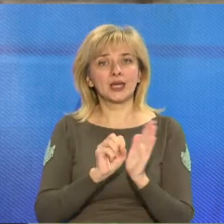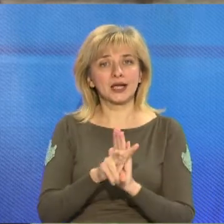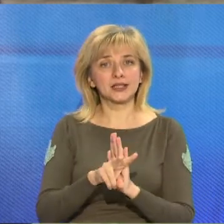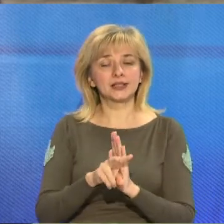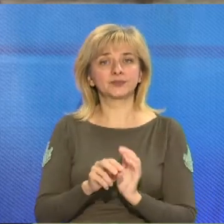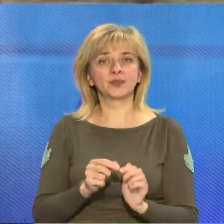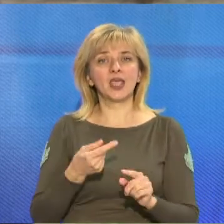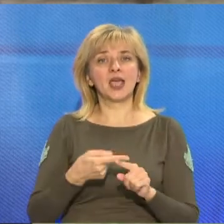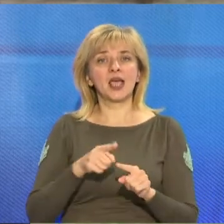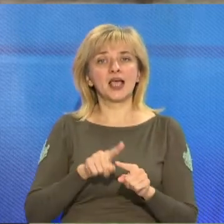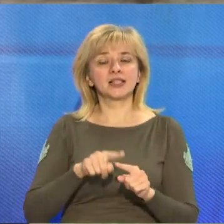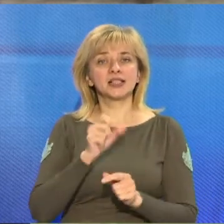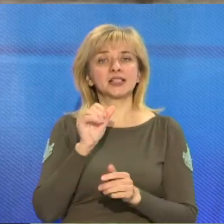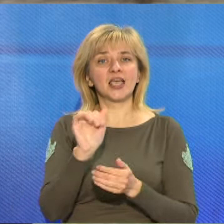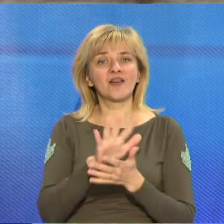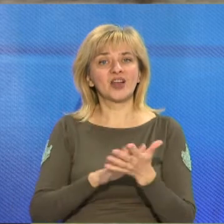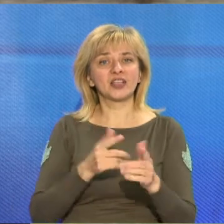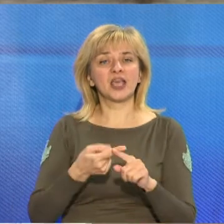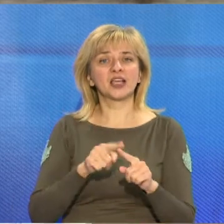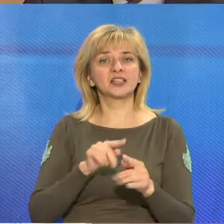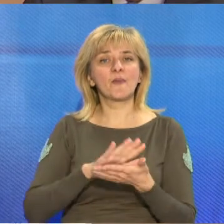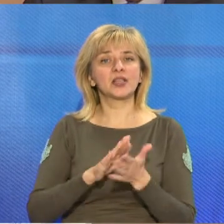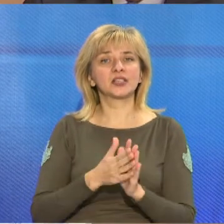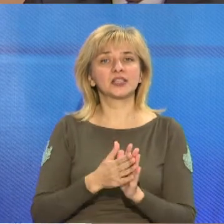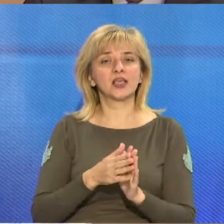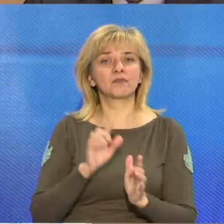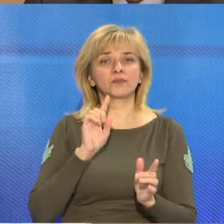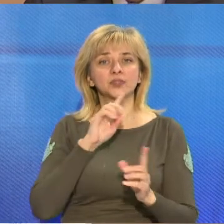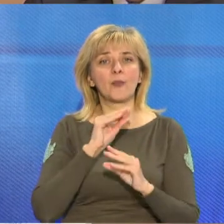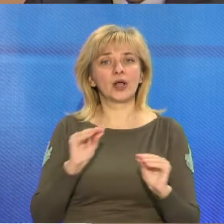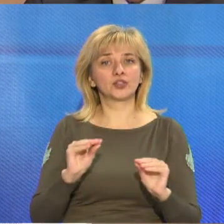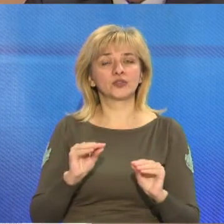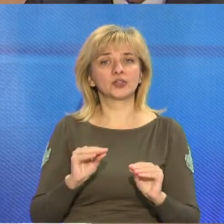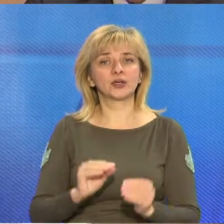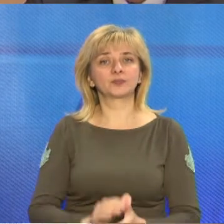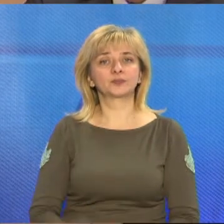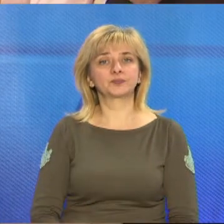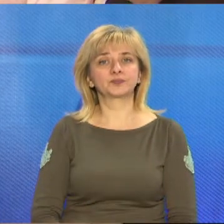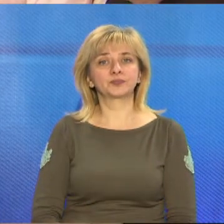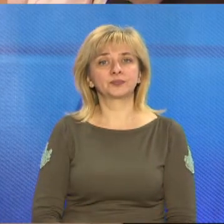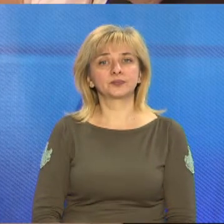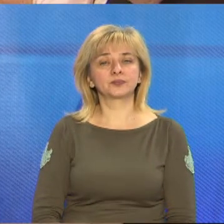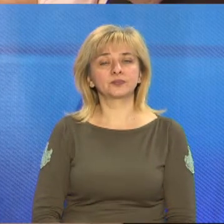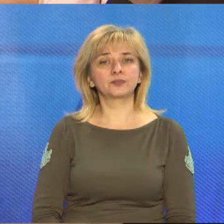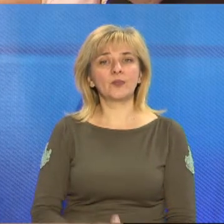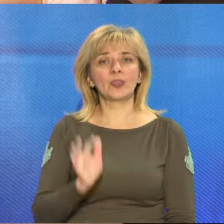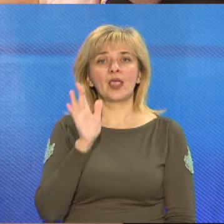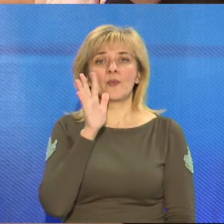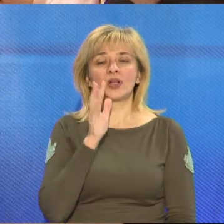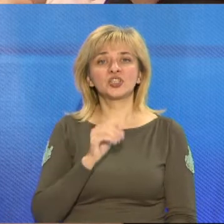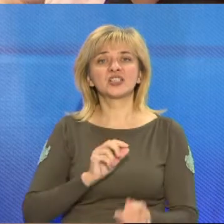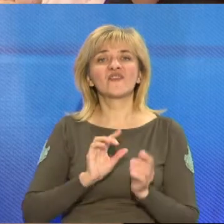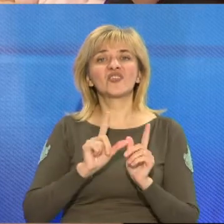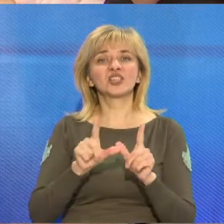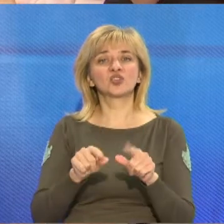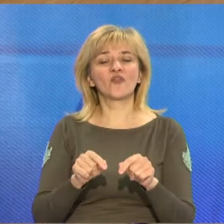позиции, они не публичны, они замалчиваются. Падчас выязнога пасяджэння абмяркоўваліся ў тым ліку і міжнародныя дамовы,